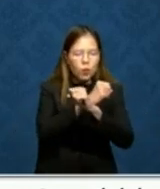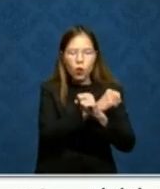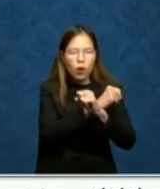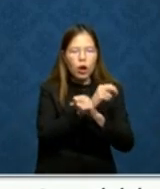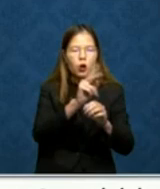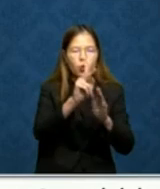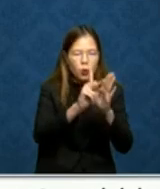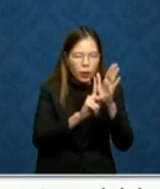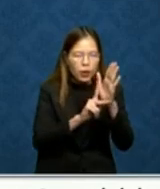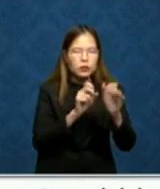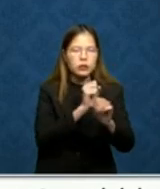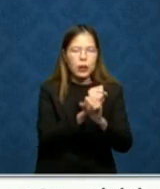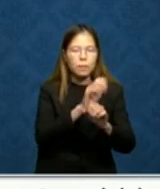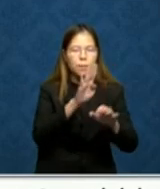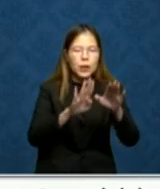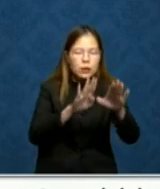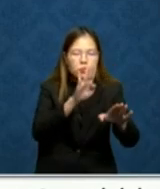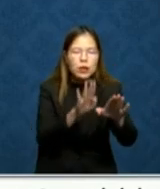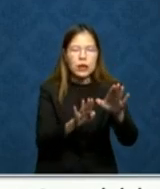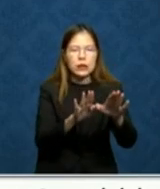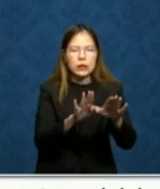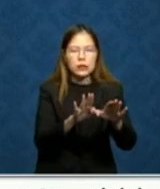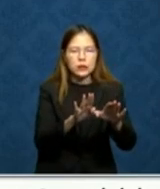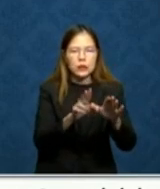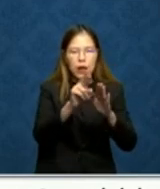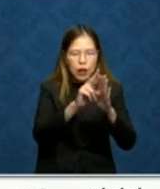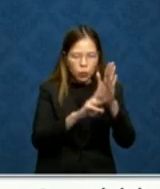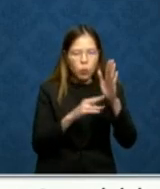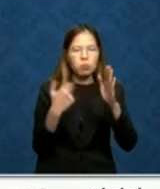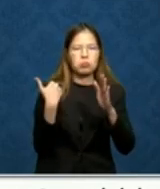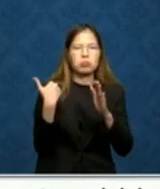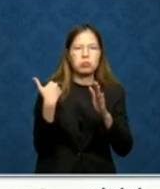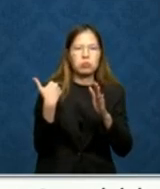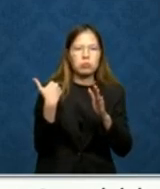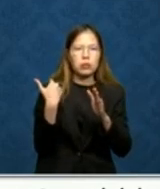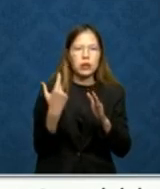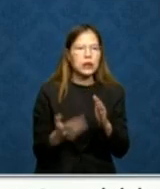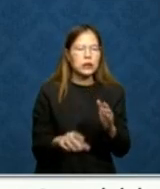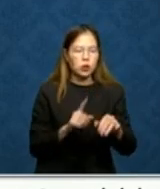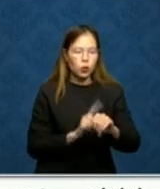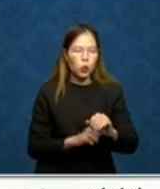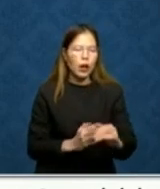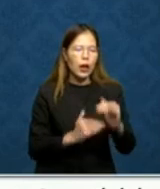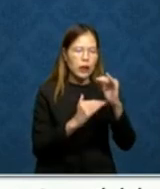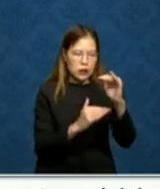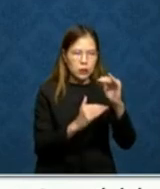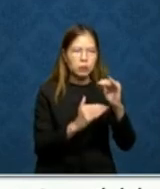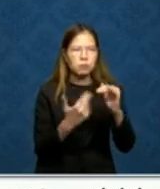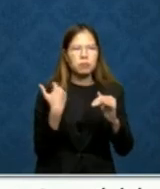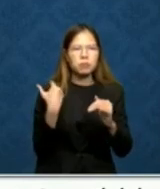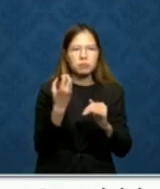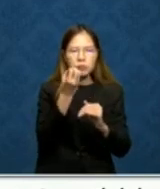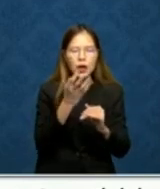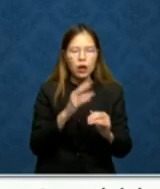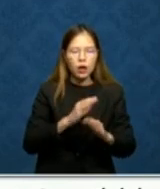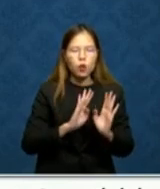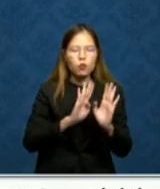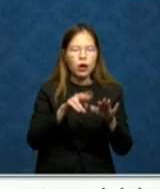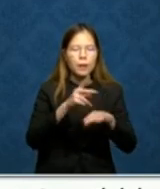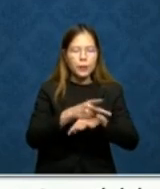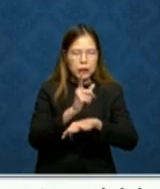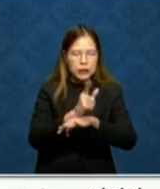านกฎหมายและสร้างความเปลี่ยนแปลงเชิงรุกอย่างเป็นระบบเนื่องจากเวลาจำกัดมากจริงๆนะคะที่ฉันก็ขอฝากท่านประธานค่ะ